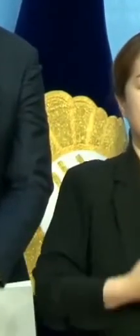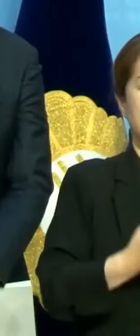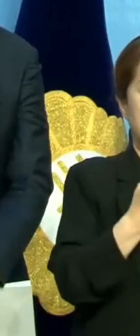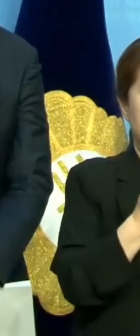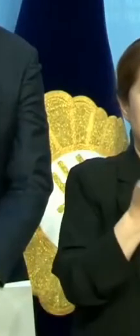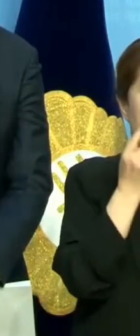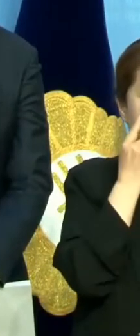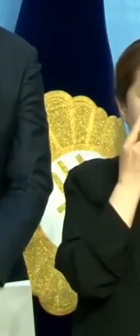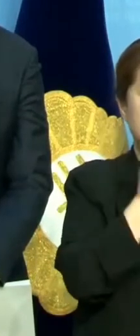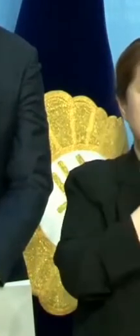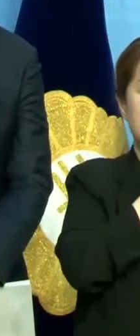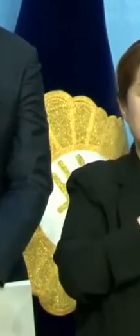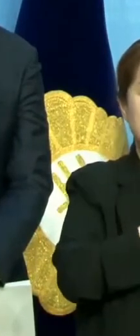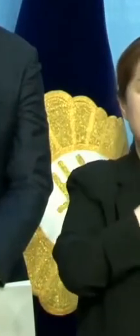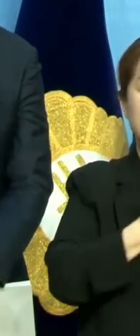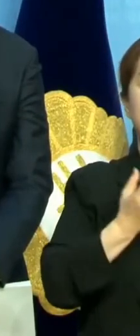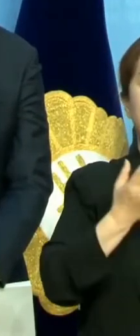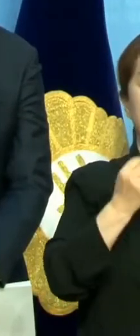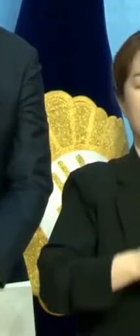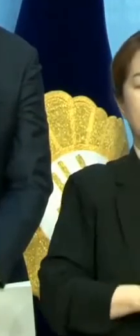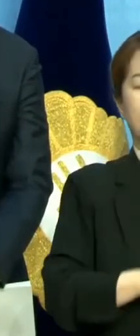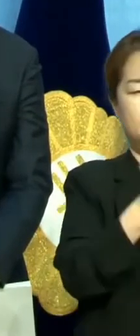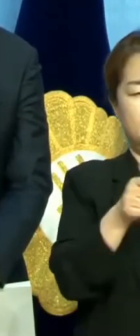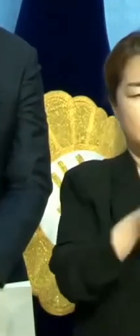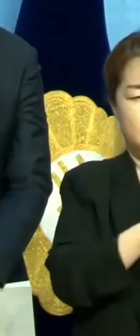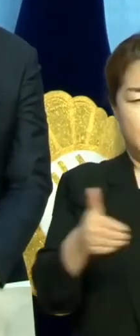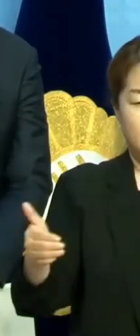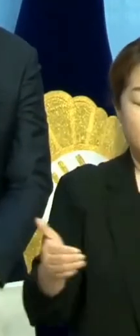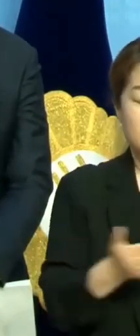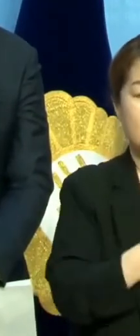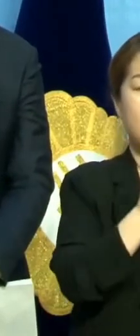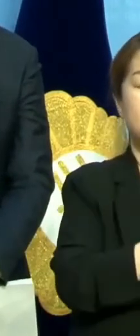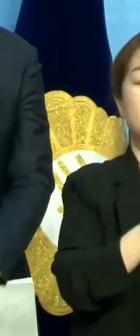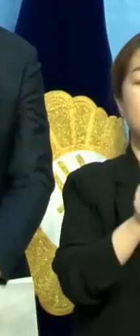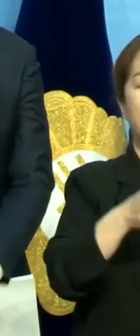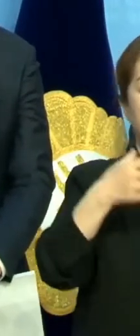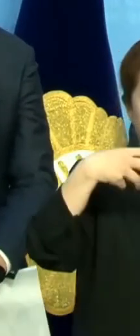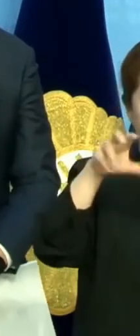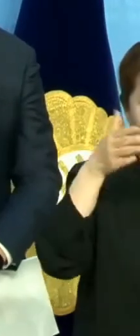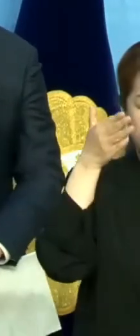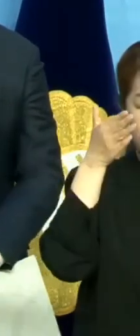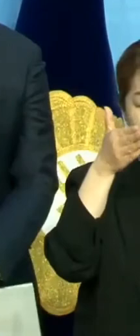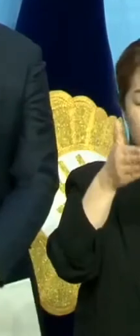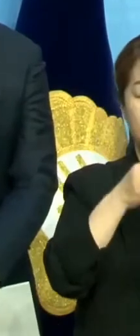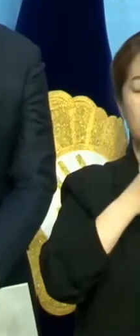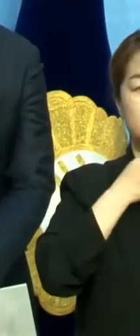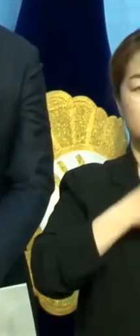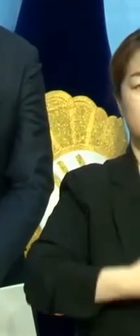볼 나이입니다. 죽을 때까지 한 거라고는 배구밖에 없습니다.